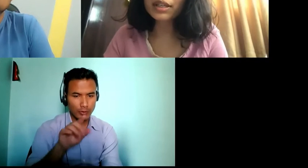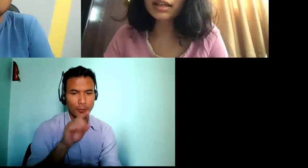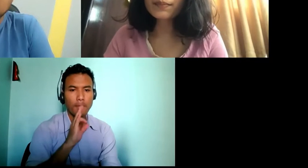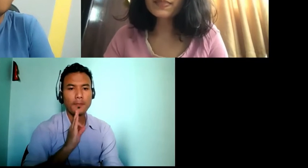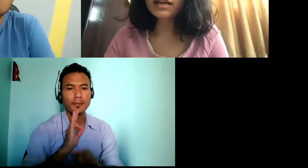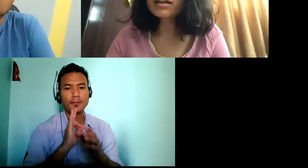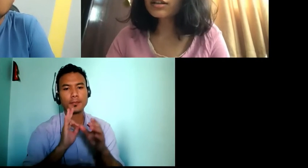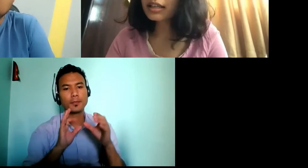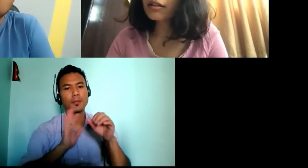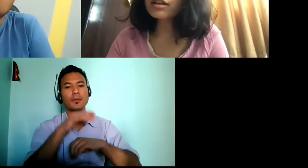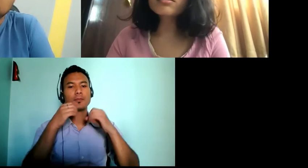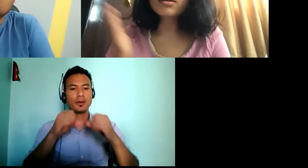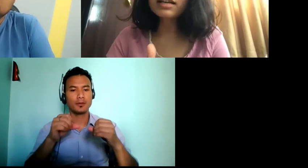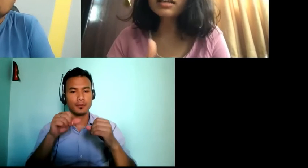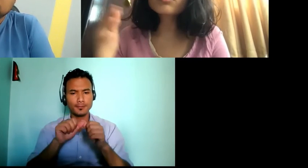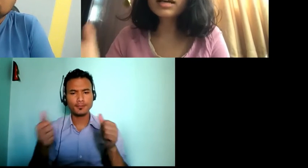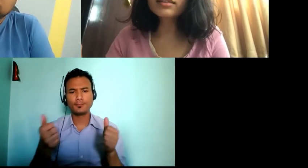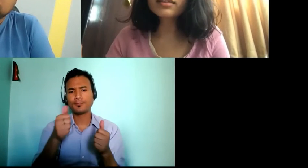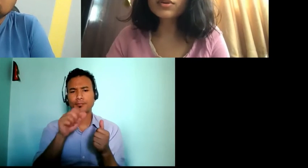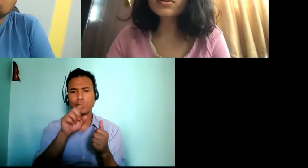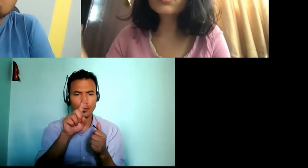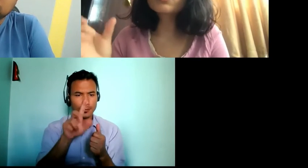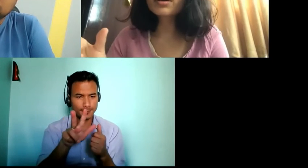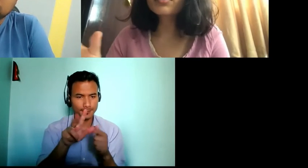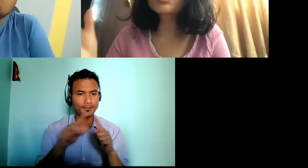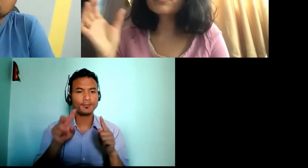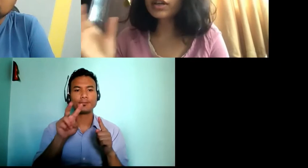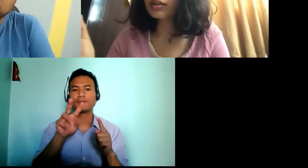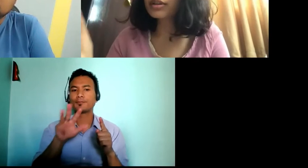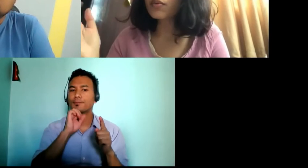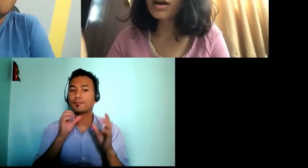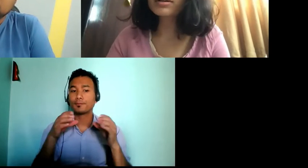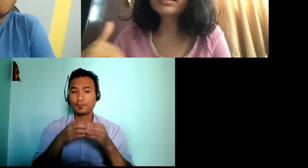रहेछ कि, होइन, र त्यस्तै गरिकन 18-29 वर्षको उमेरको